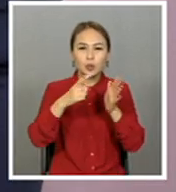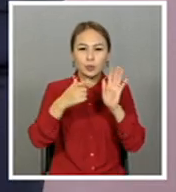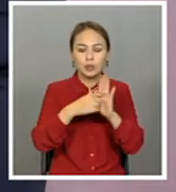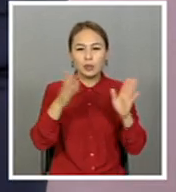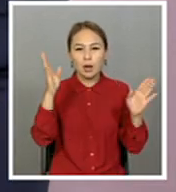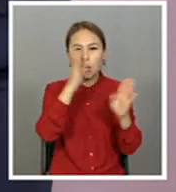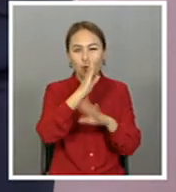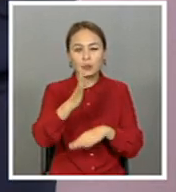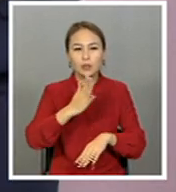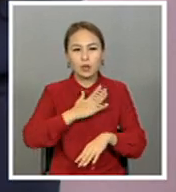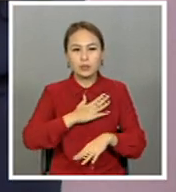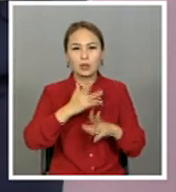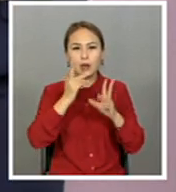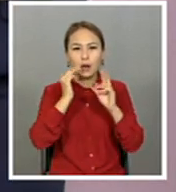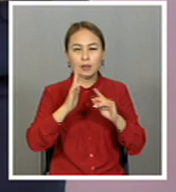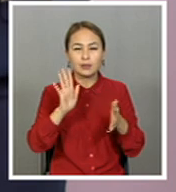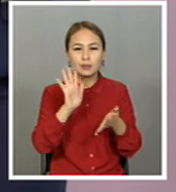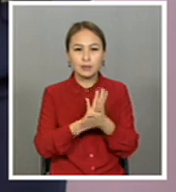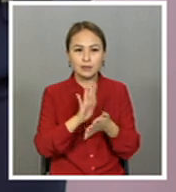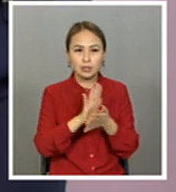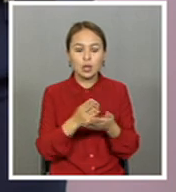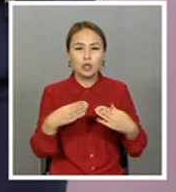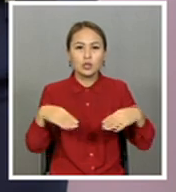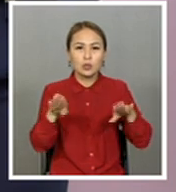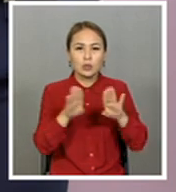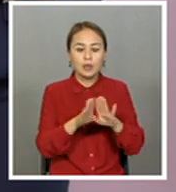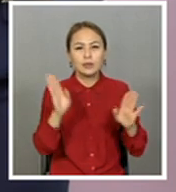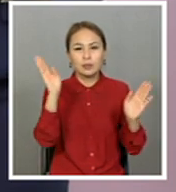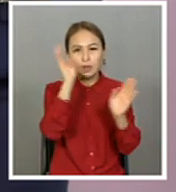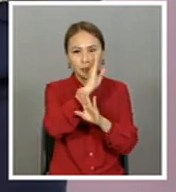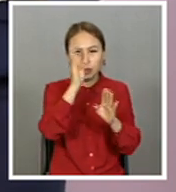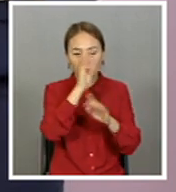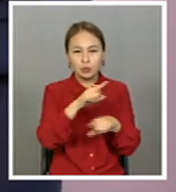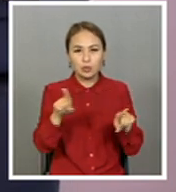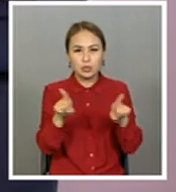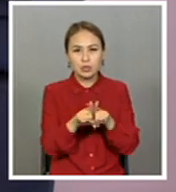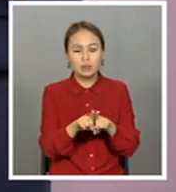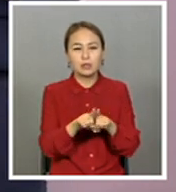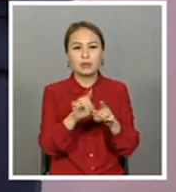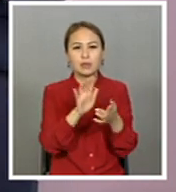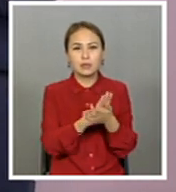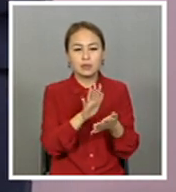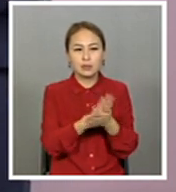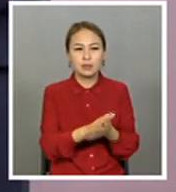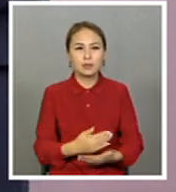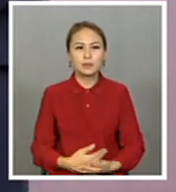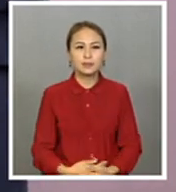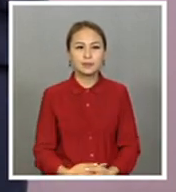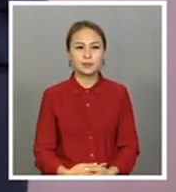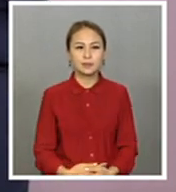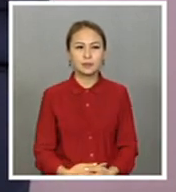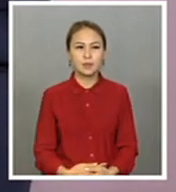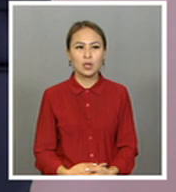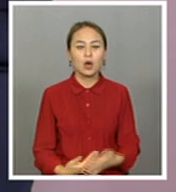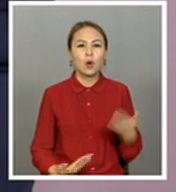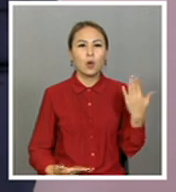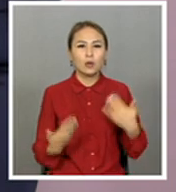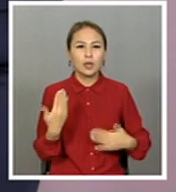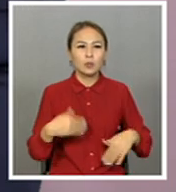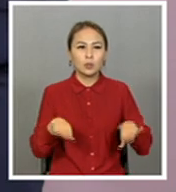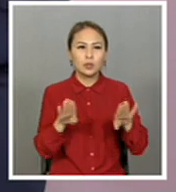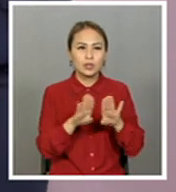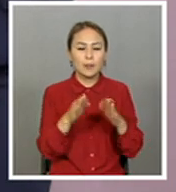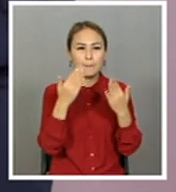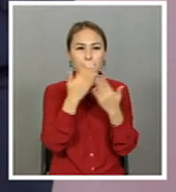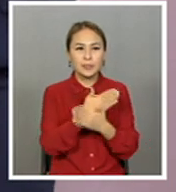ауасы қалай ластанса, табиғаттағы ауа да солай ластанады. Олай болса, мына